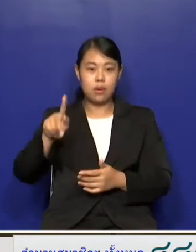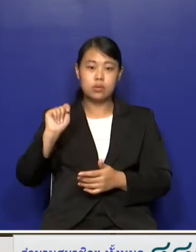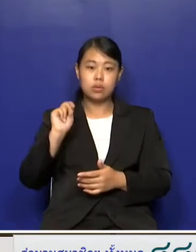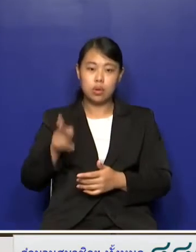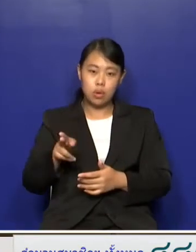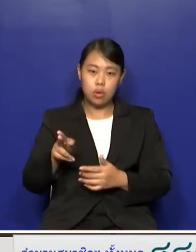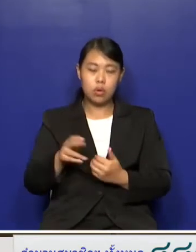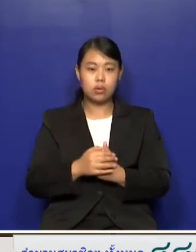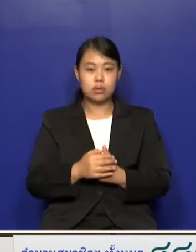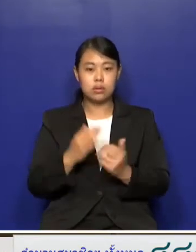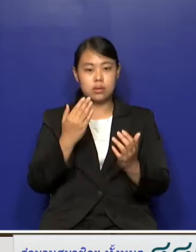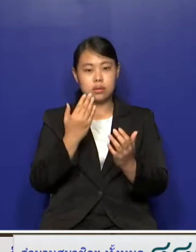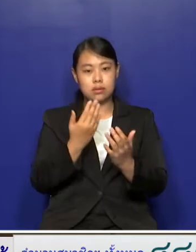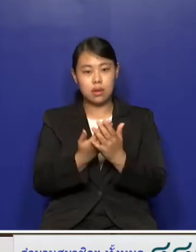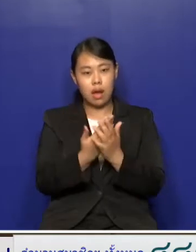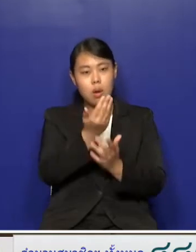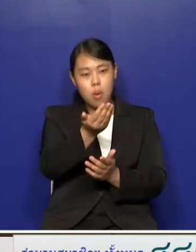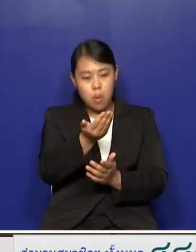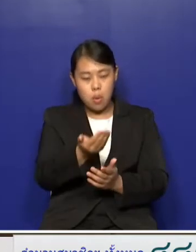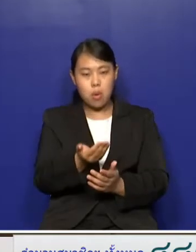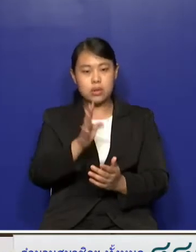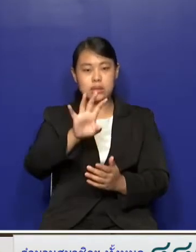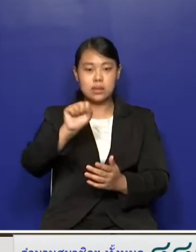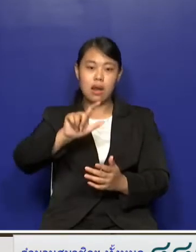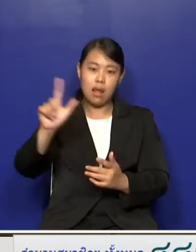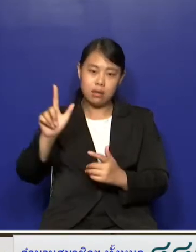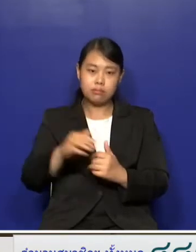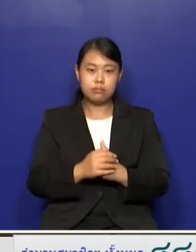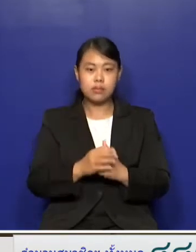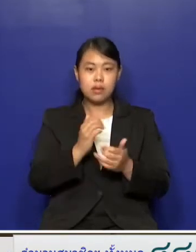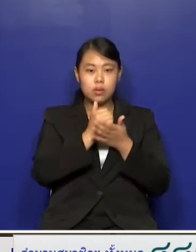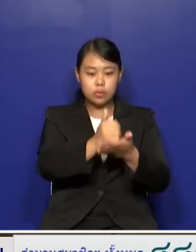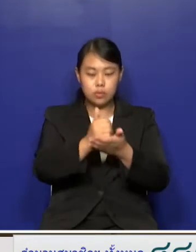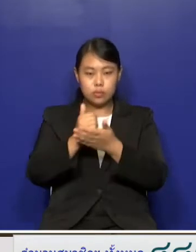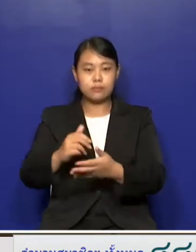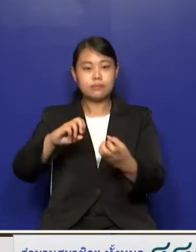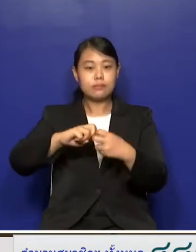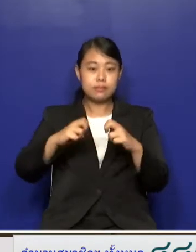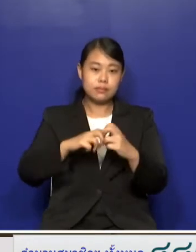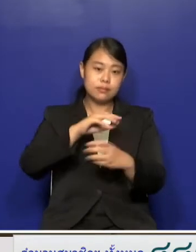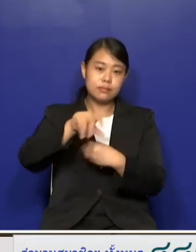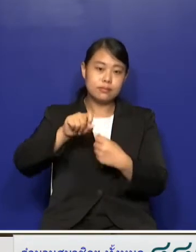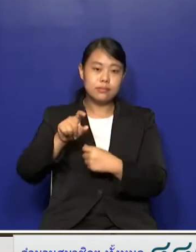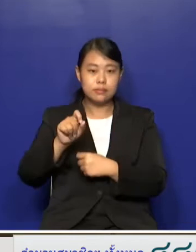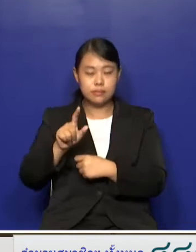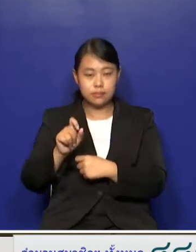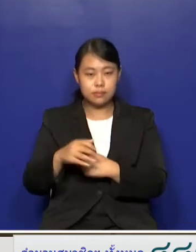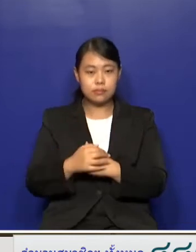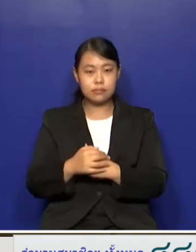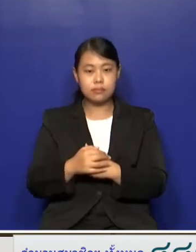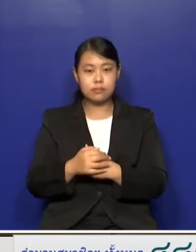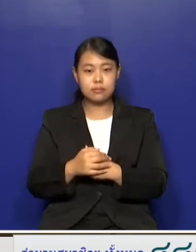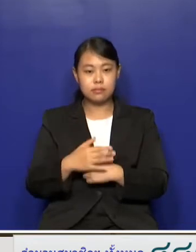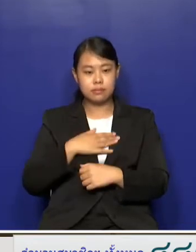โครงการเงินกู้ 4แสนล้านบาทเพื่อมายาอาการแก้ปัญหาเศรษฐกิจในพื้นที่ผมยังไม่เห็น